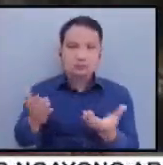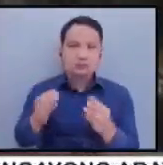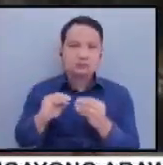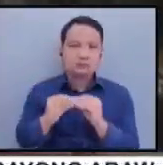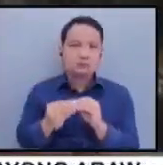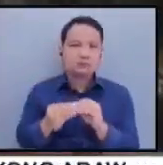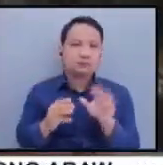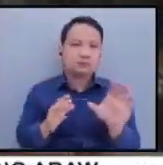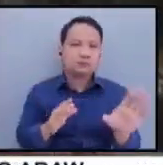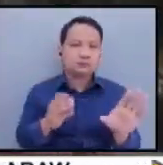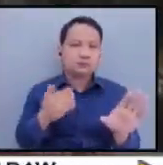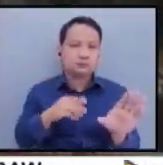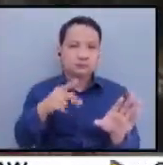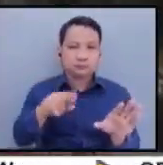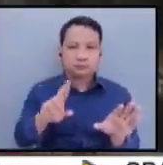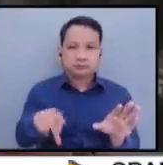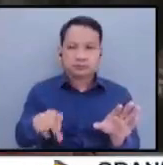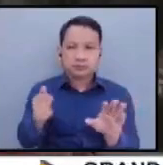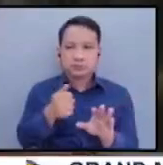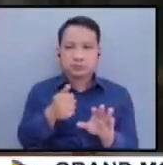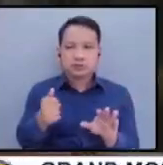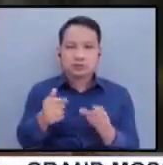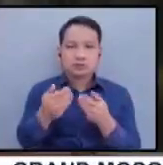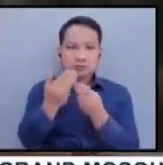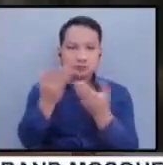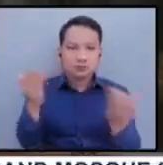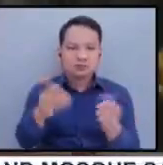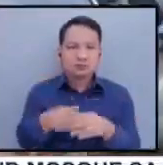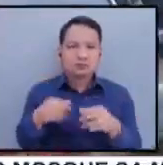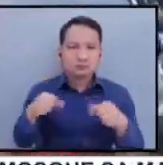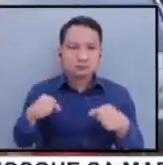ang mga PUV, transport network vehicles,